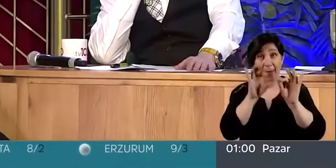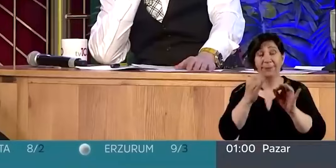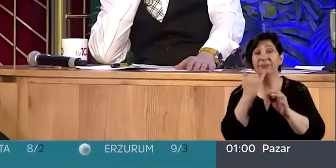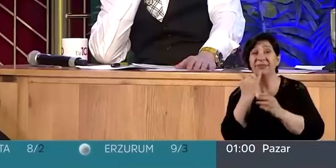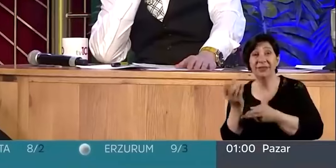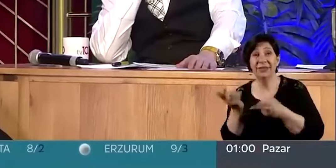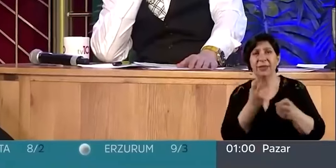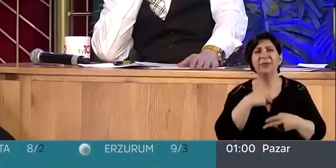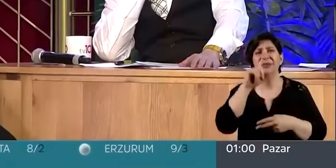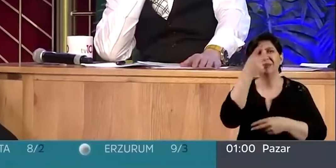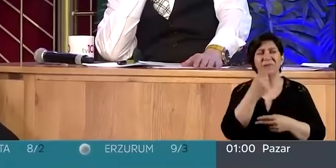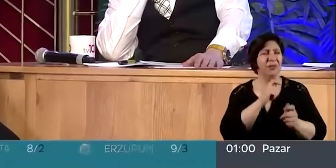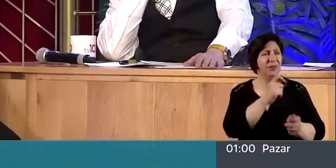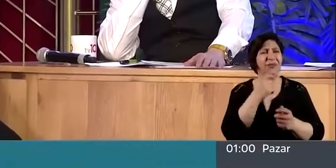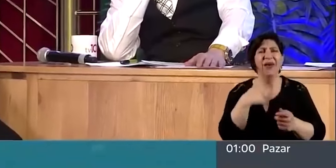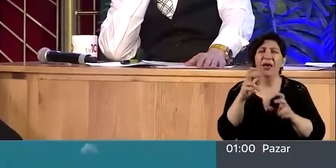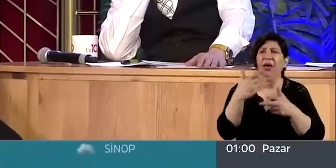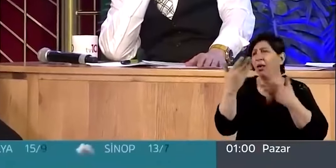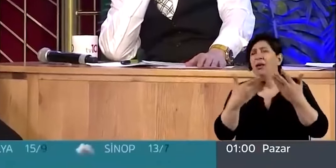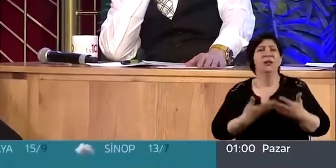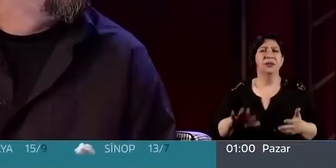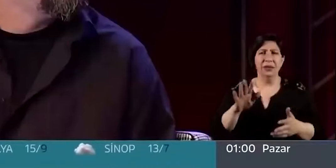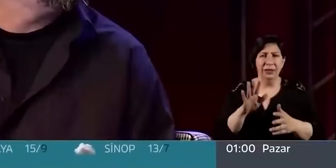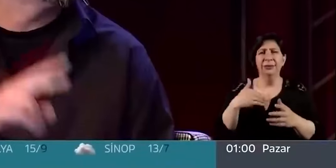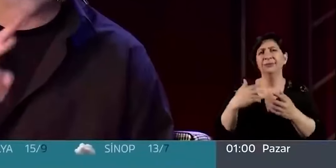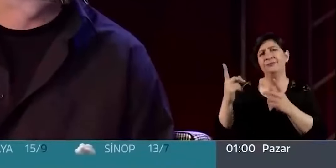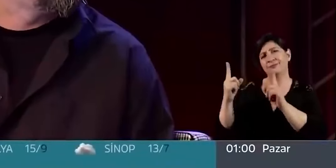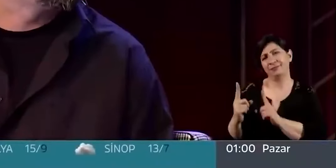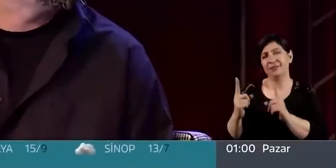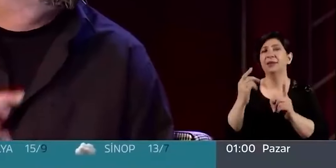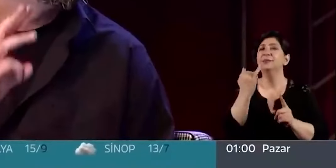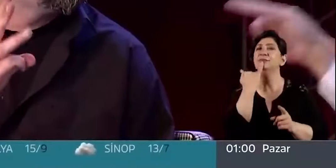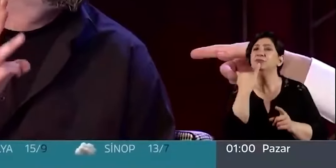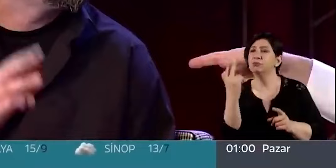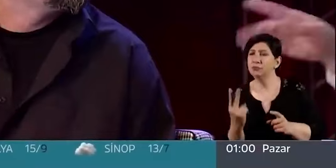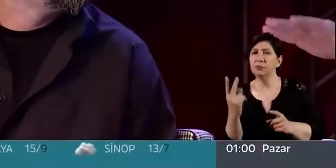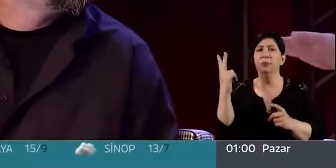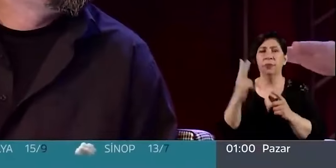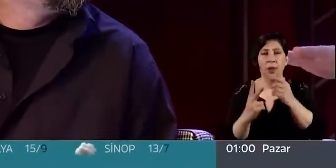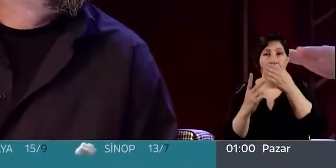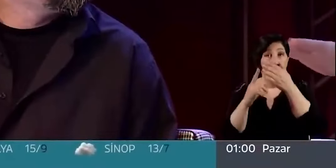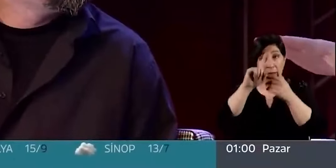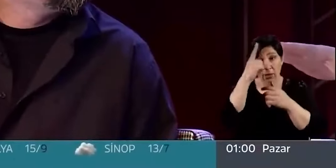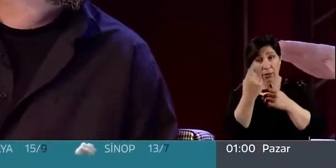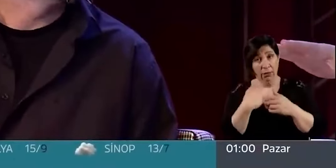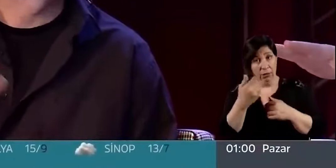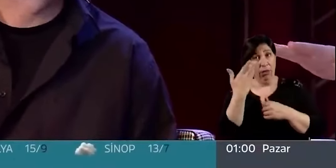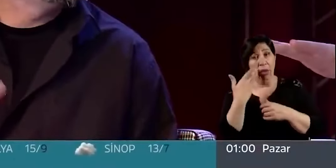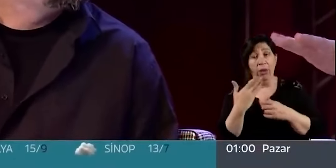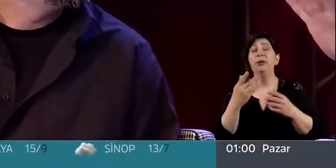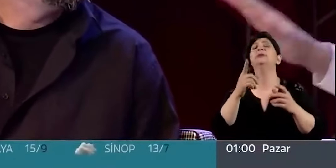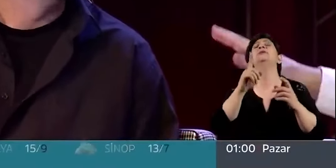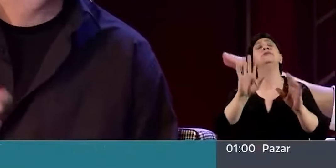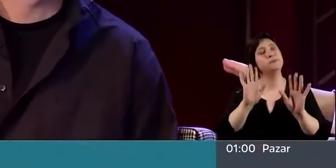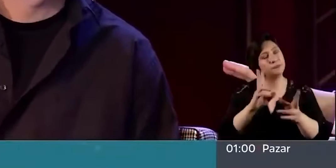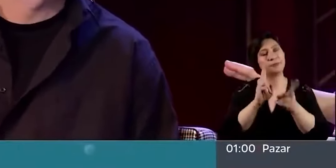ağırlarım. Ben yalnız başına hiç sevmem mizah yapmayı. Hep biri olsun yanımda ve onunla laflayayım. İkişer konukla yaparım. Ama yalnız başına çok iyiydim ben izledim yani. Stand-up'ta